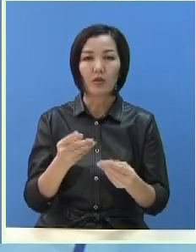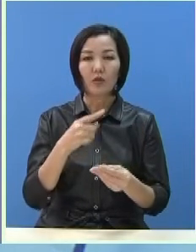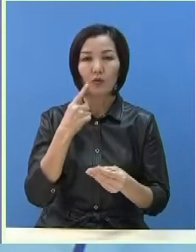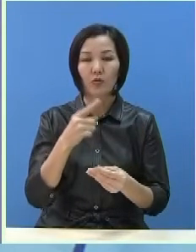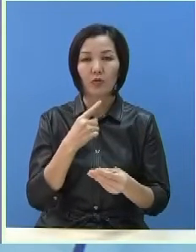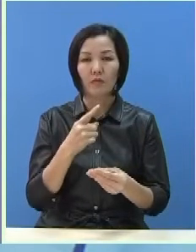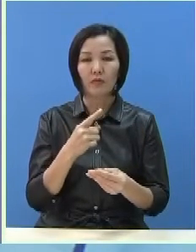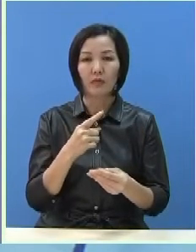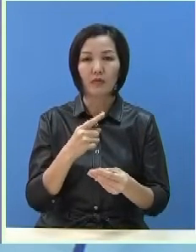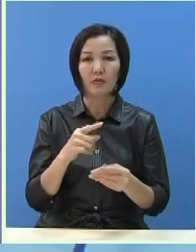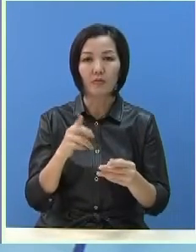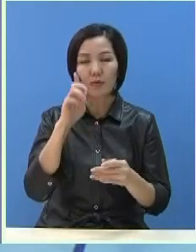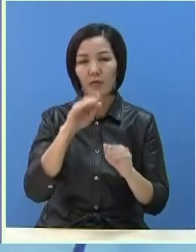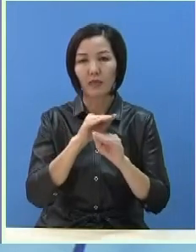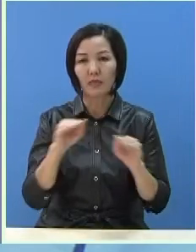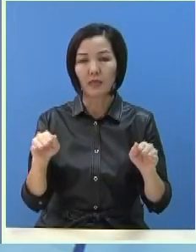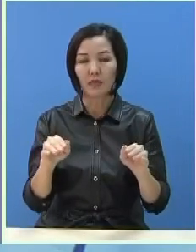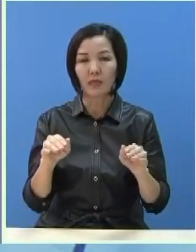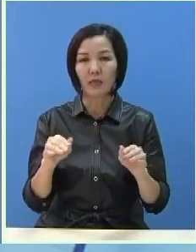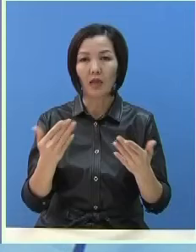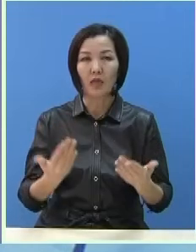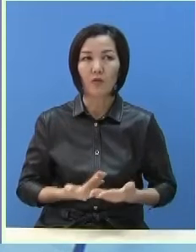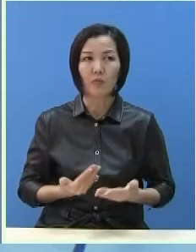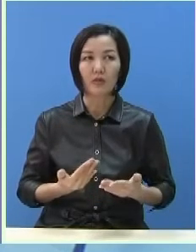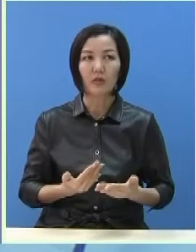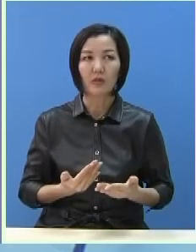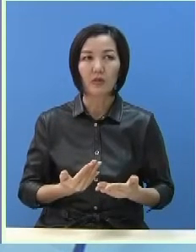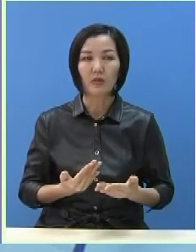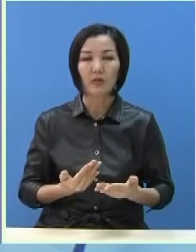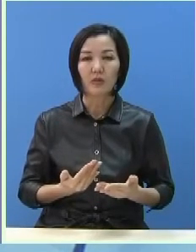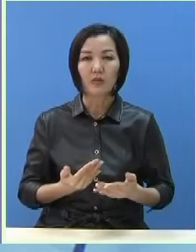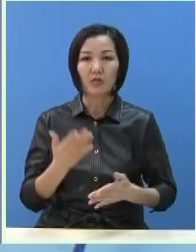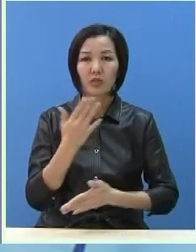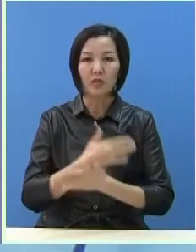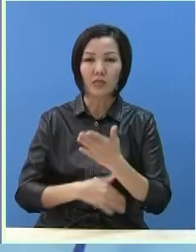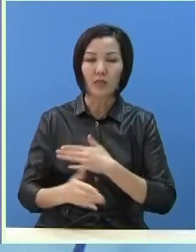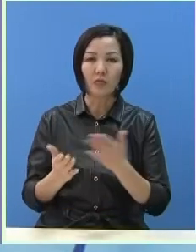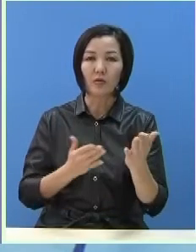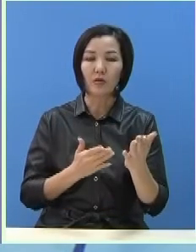негізінен мемлекеттік деңгейдегі мәселе, ал әлеуметтік мүмкіндігі шектеулі басқа